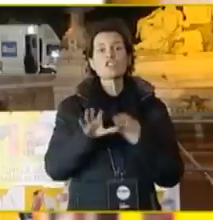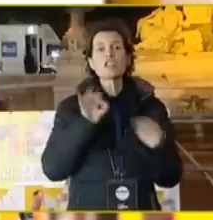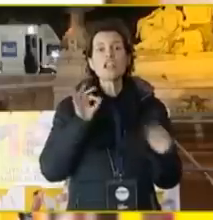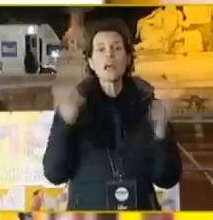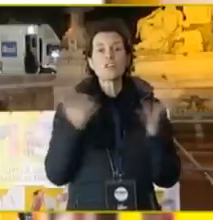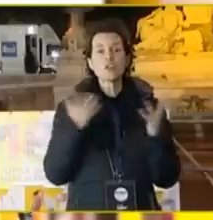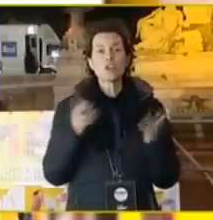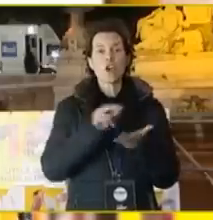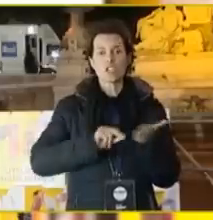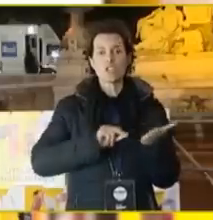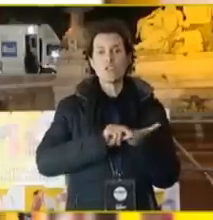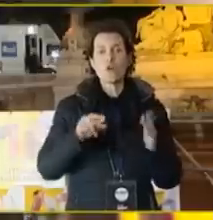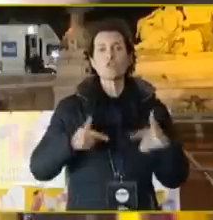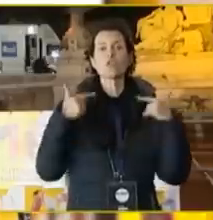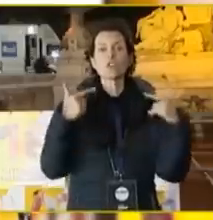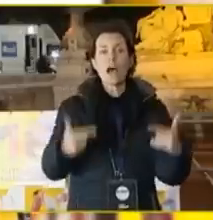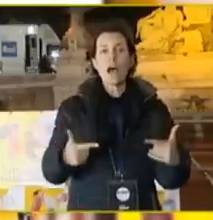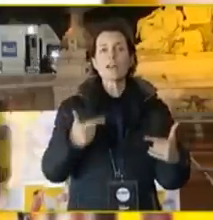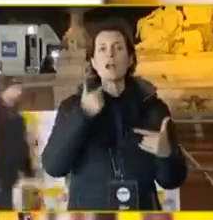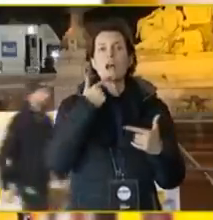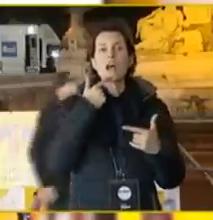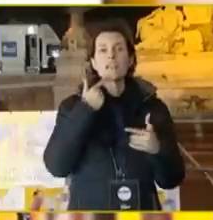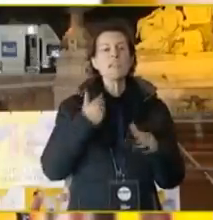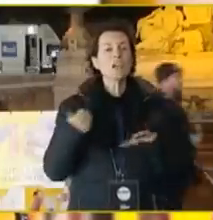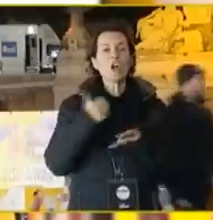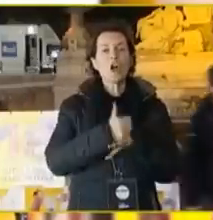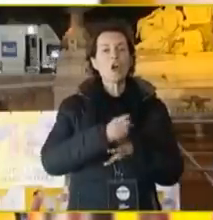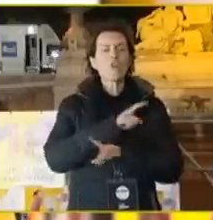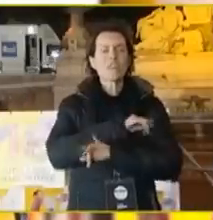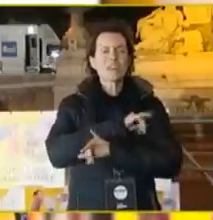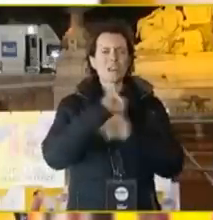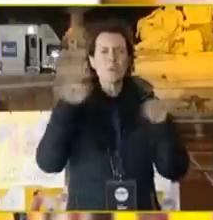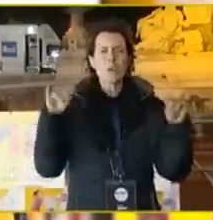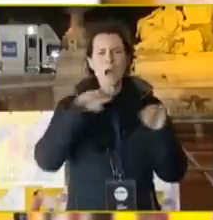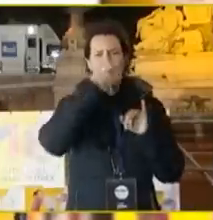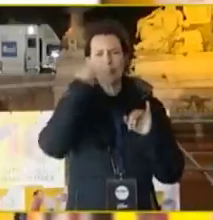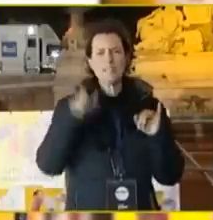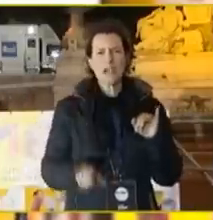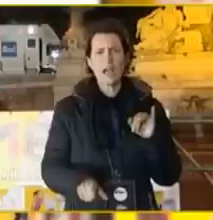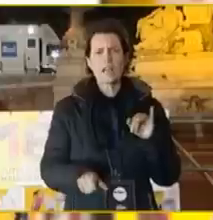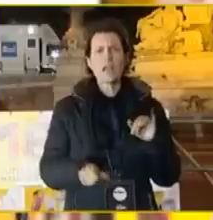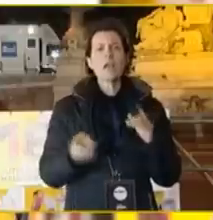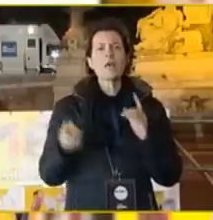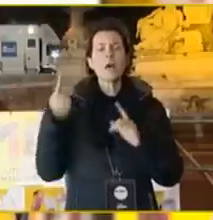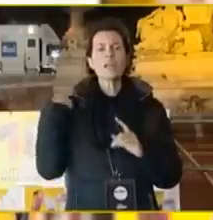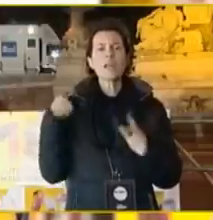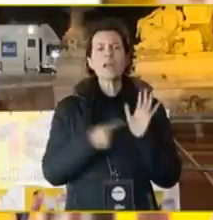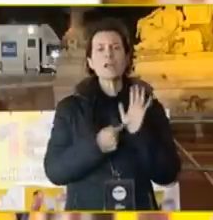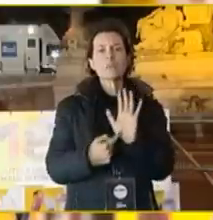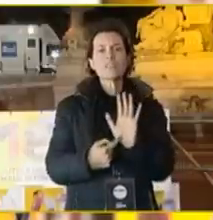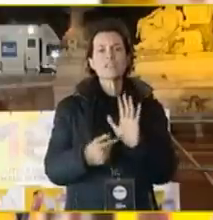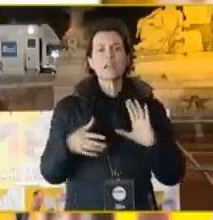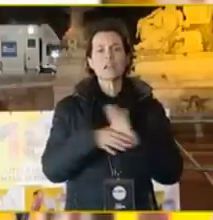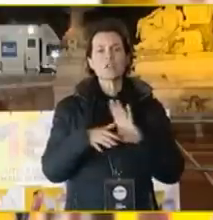darlo a chi non ha mai governato questo paese, ma ieri ha presentato anche una squadra di